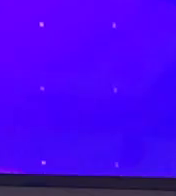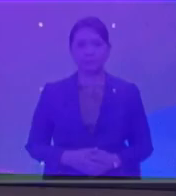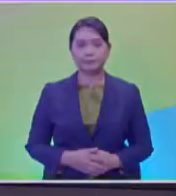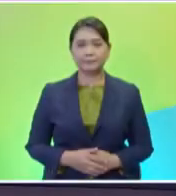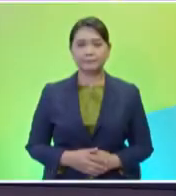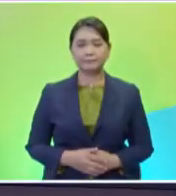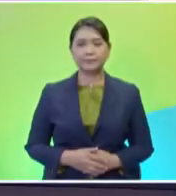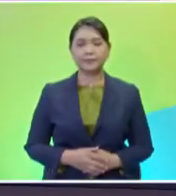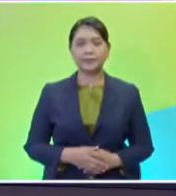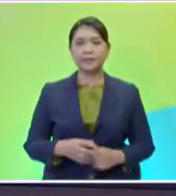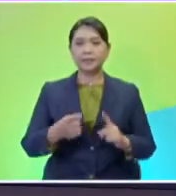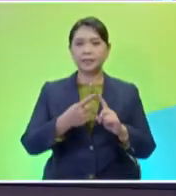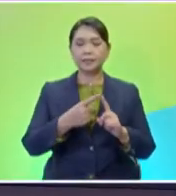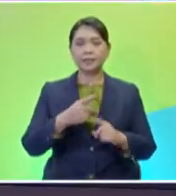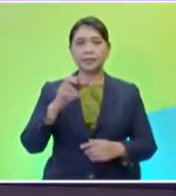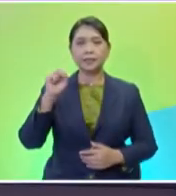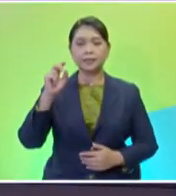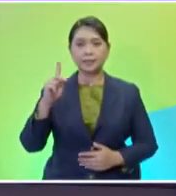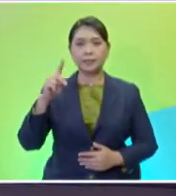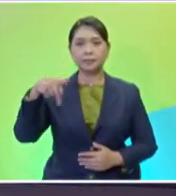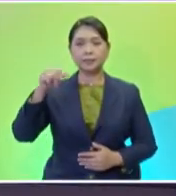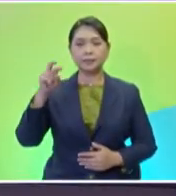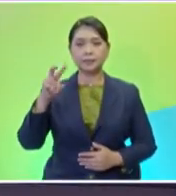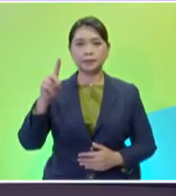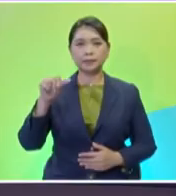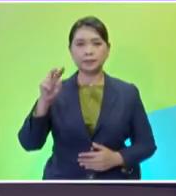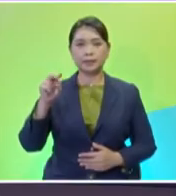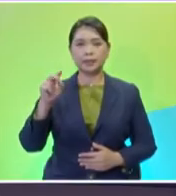dari sk panen indah kita bersama-sama dengan